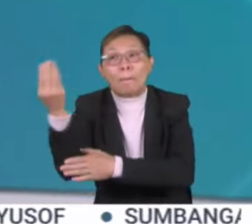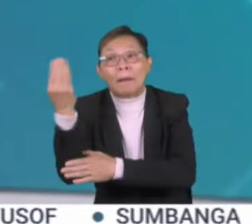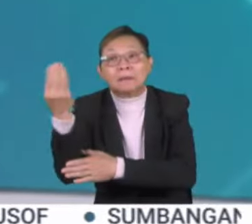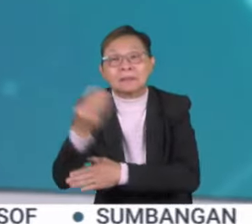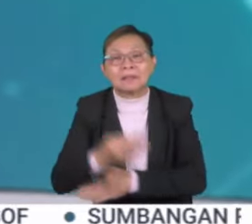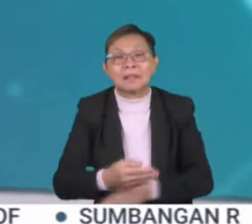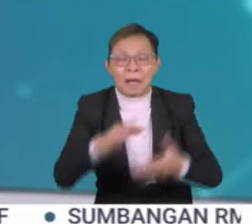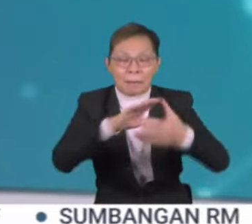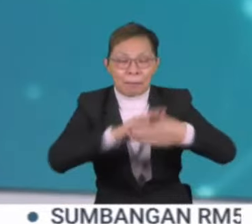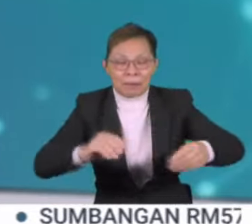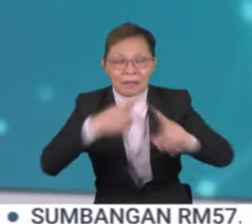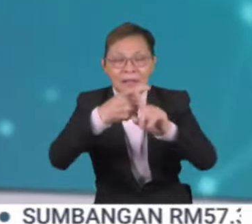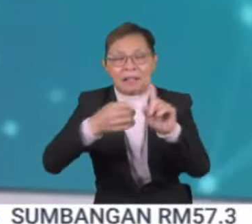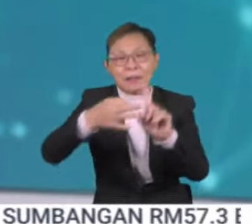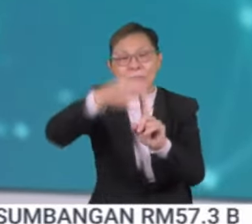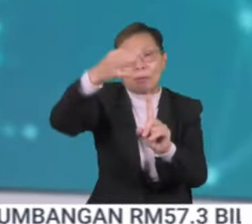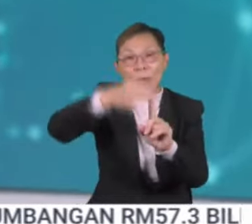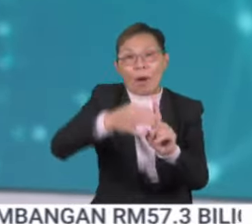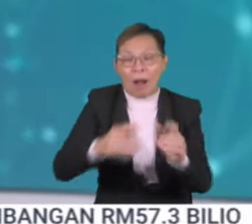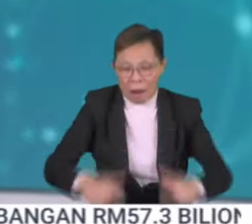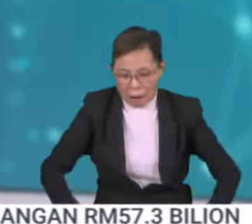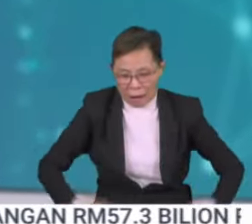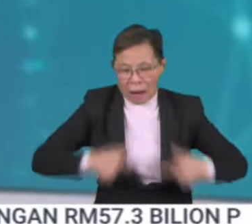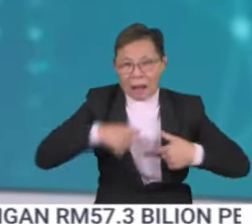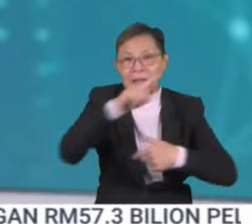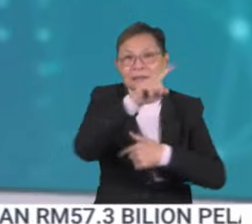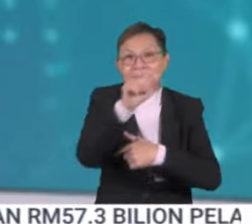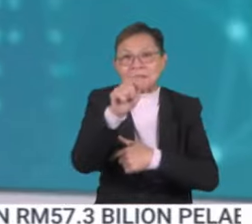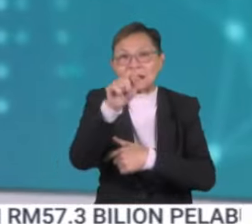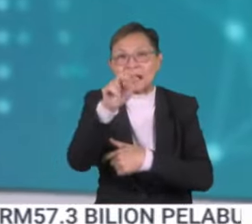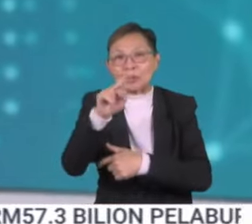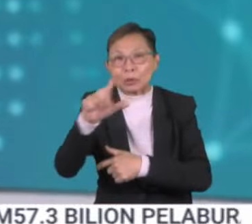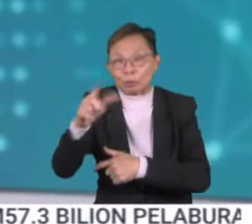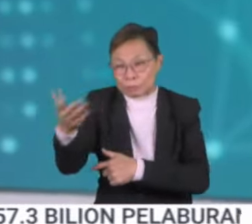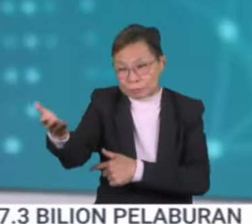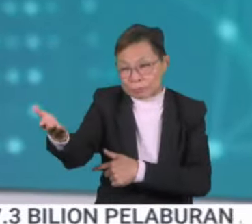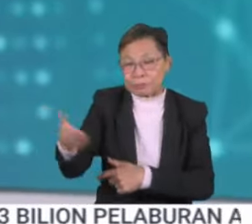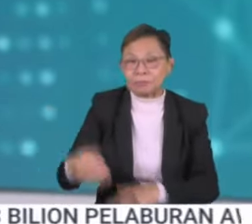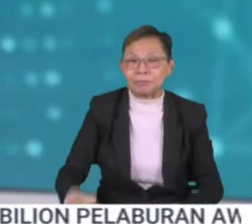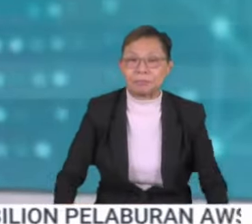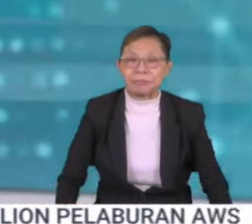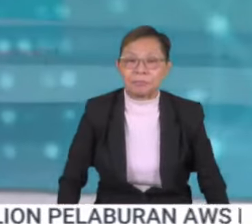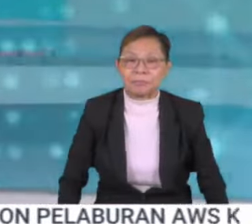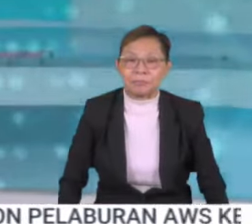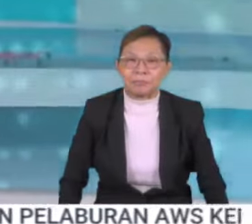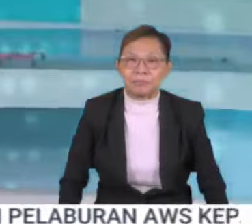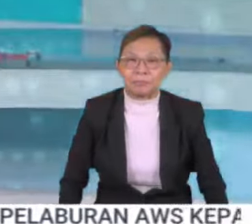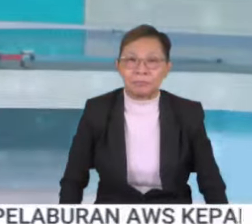Antara paparan dari Pulau Pinang, langsung bersama Zatul Ikmah Muhammad Nur. Silakan Zatul.